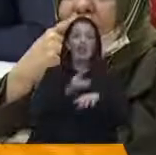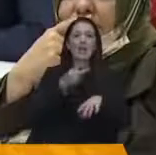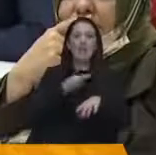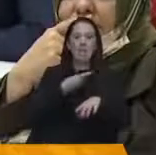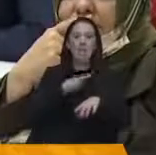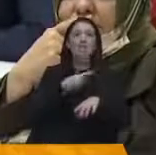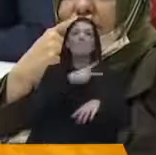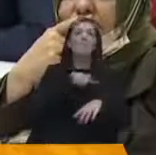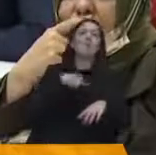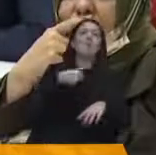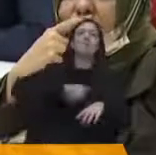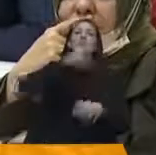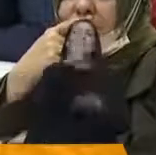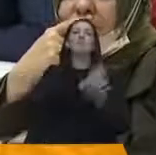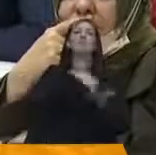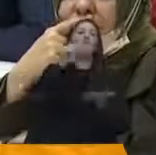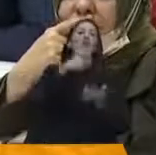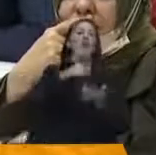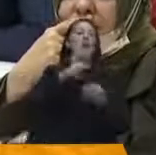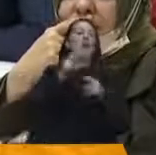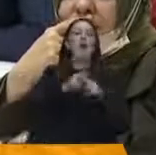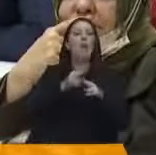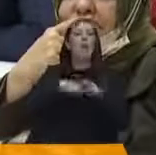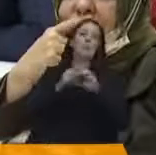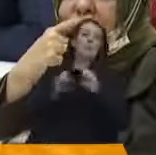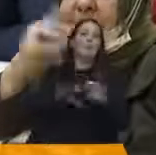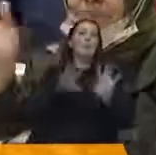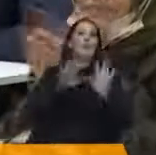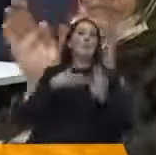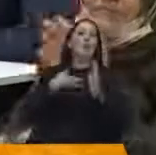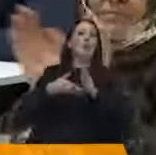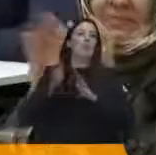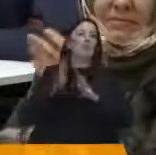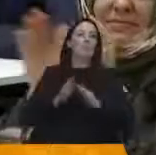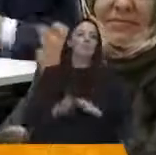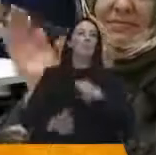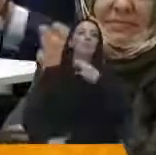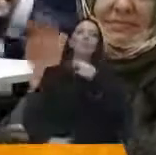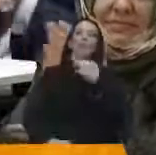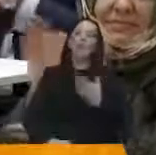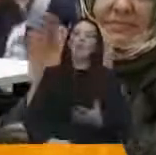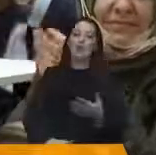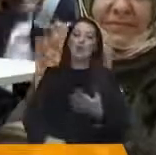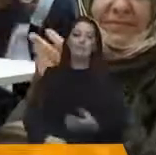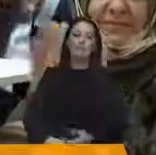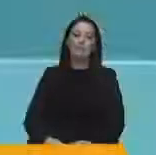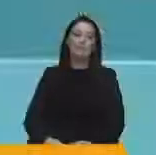belediye başkanlığından istifa ediyorum. Ayrılıyorum, bırakıp gidiyorum. Teşekkür ediyorum.